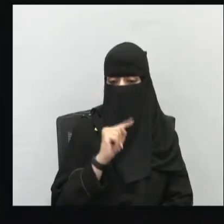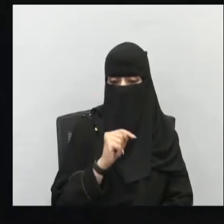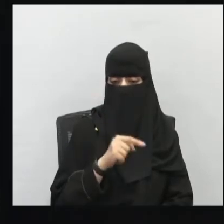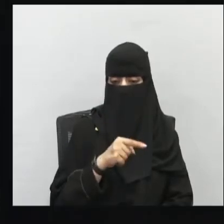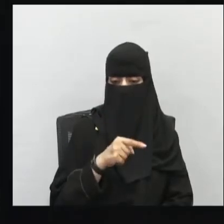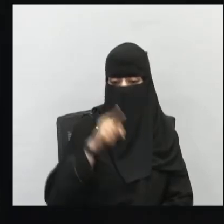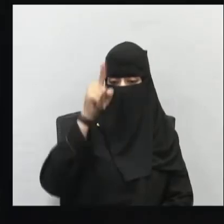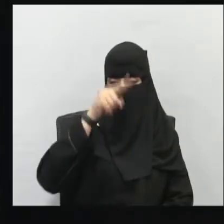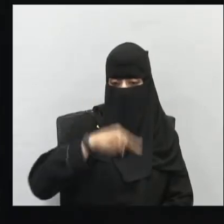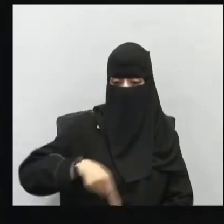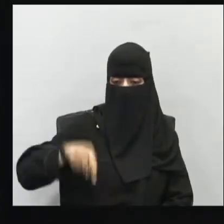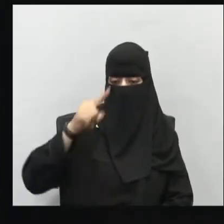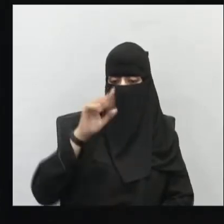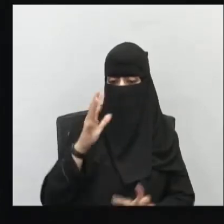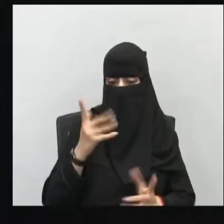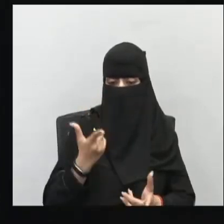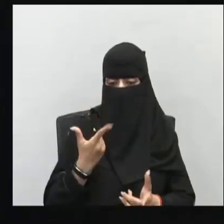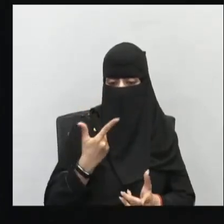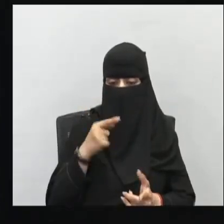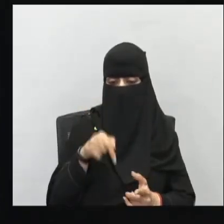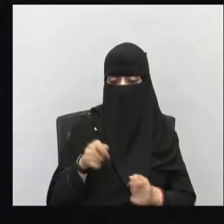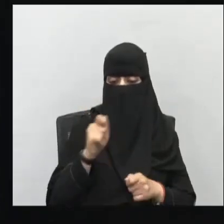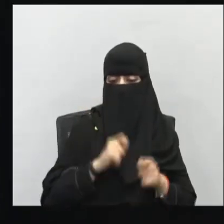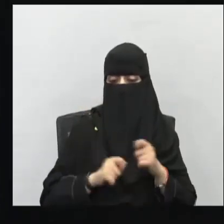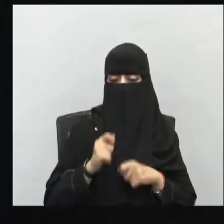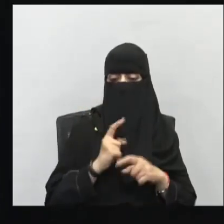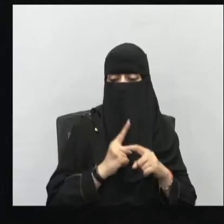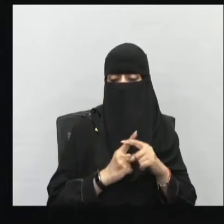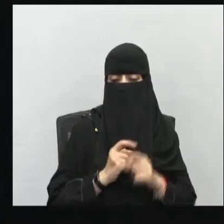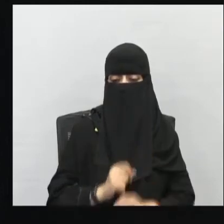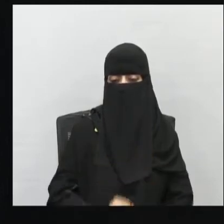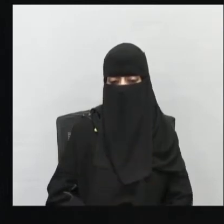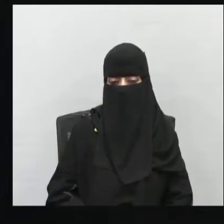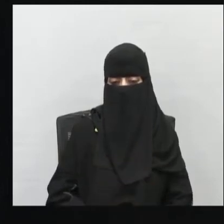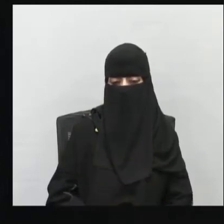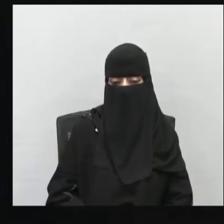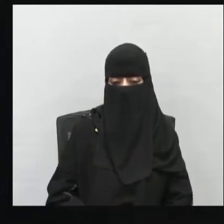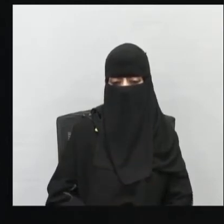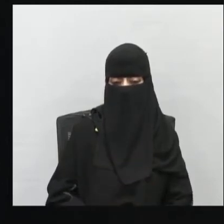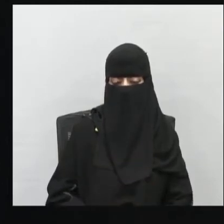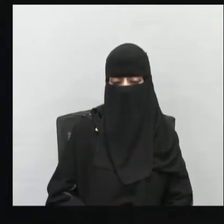الأربعة؟ هنا سوف أقوم بعملية ماذا؟ عملية الجمع. إذا لاحظوا معي جيدا،